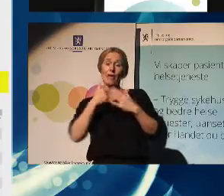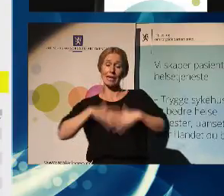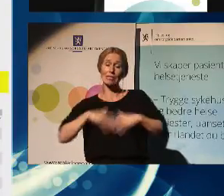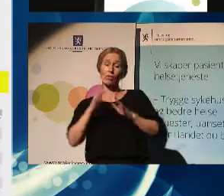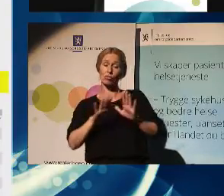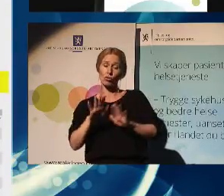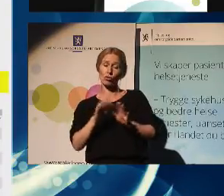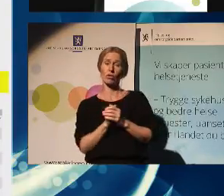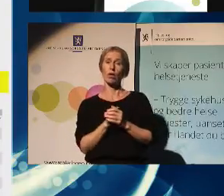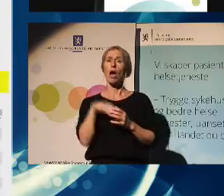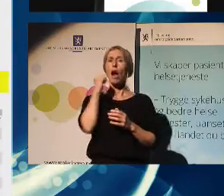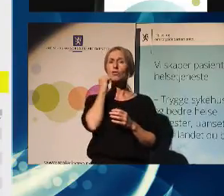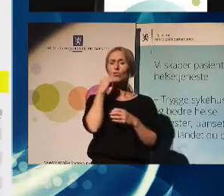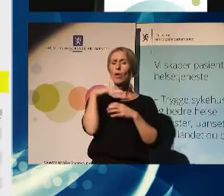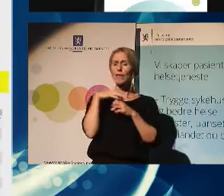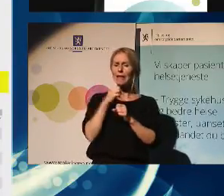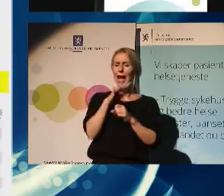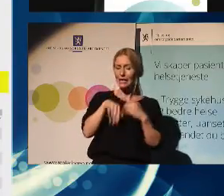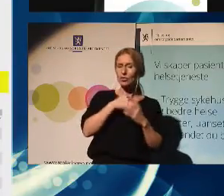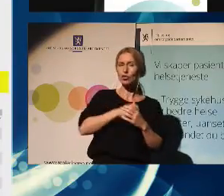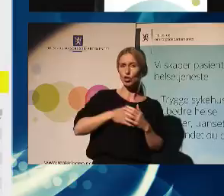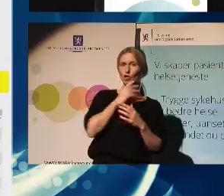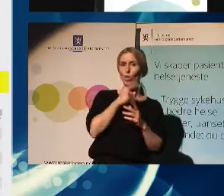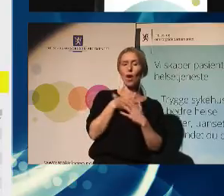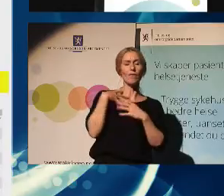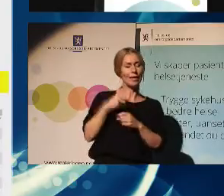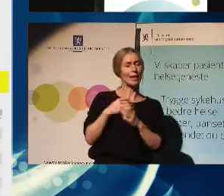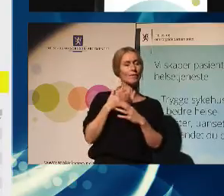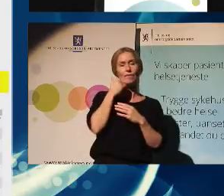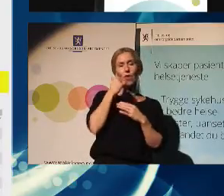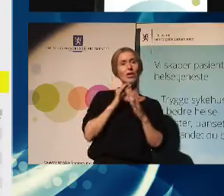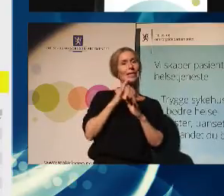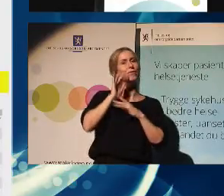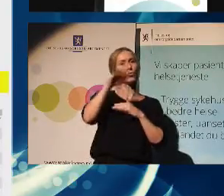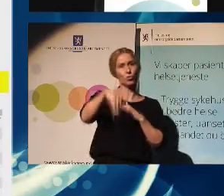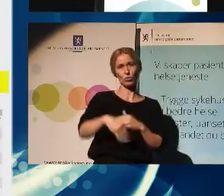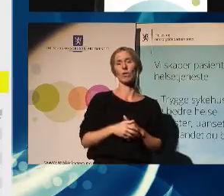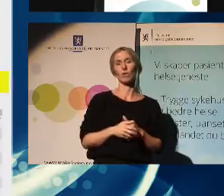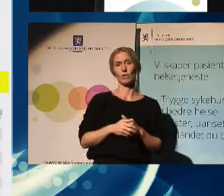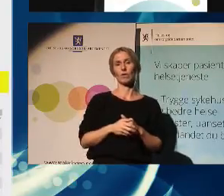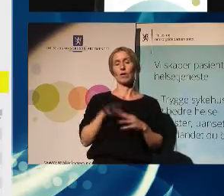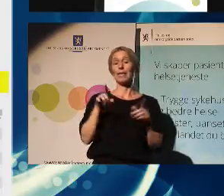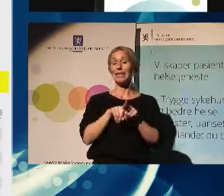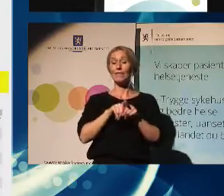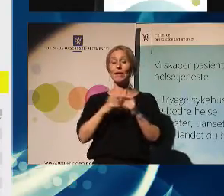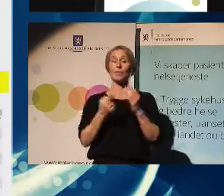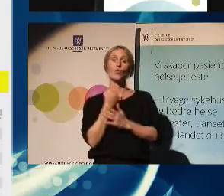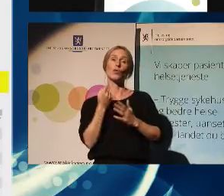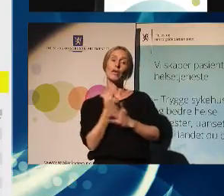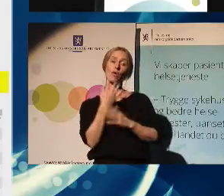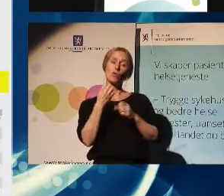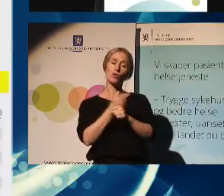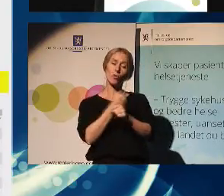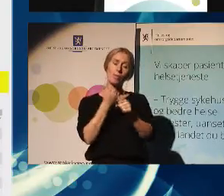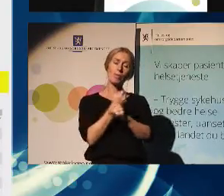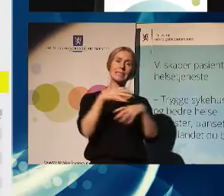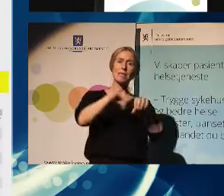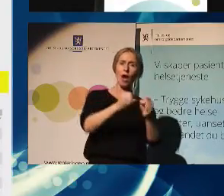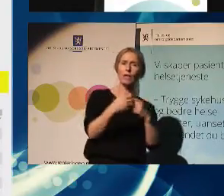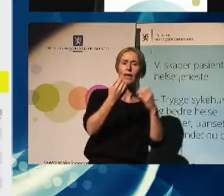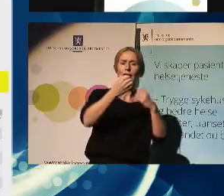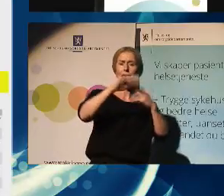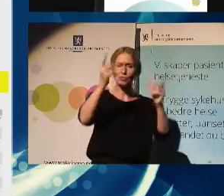Alkoholavhengighet er en sykdom, og avhengigheten vil vare livet ut. Det er likevel mulig å drive skadereduserende og forebyggende arbeid ved å tørre å